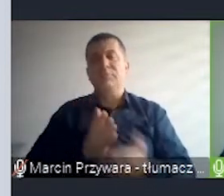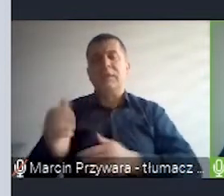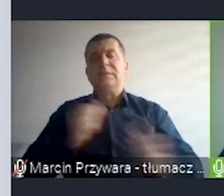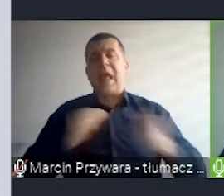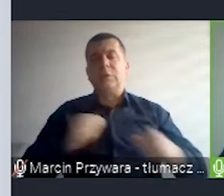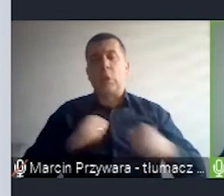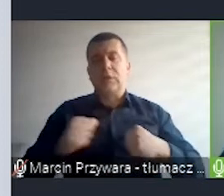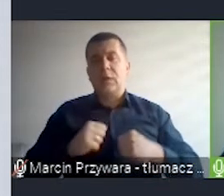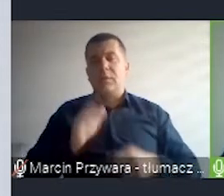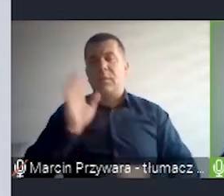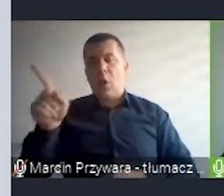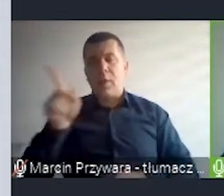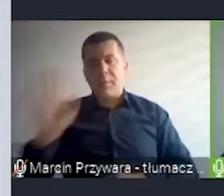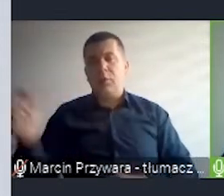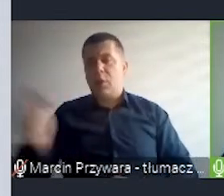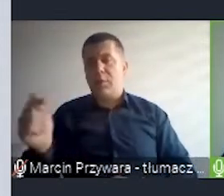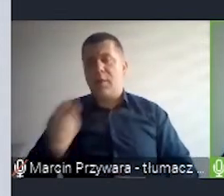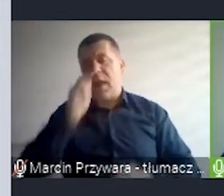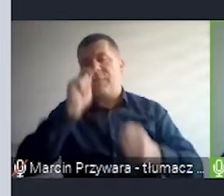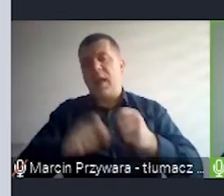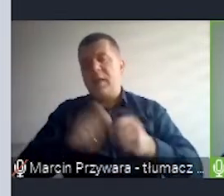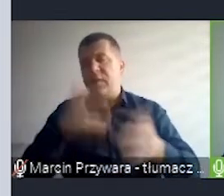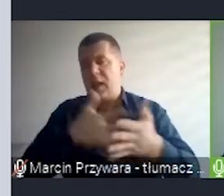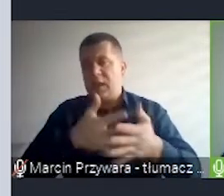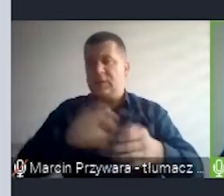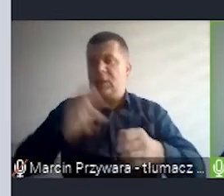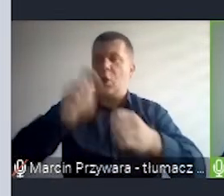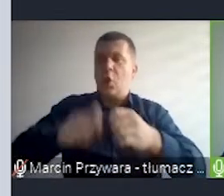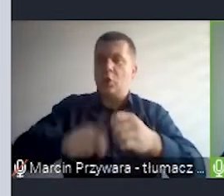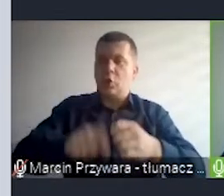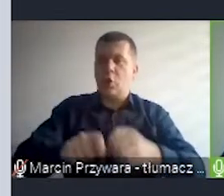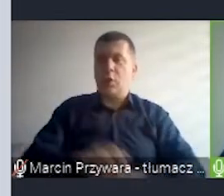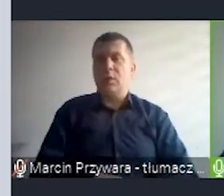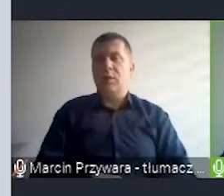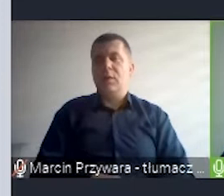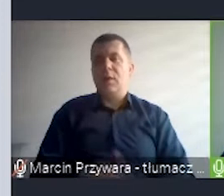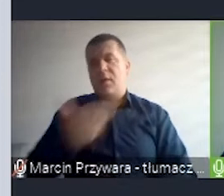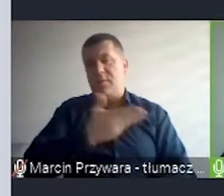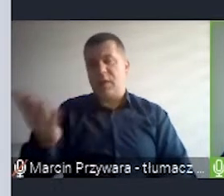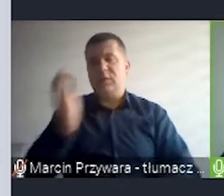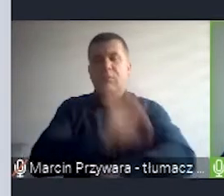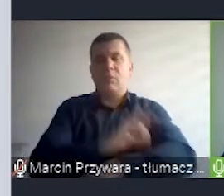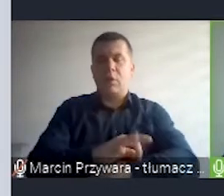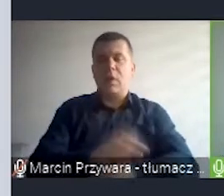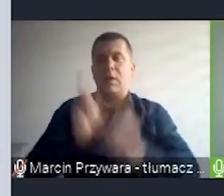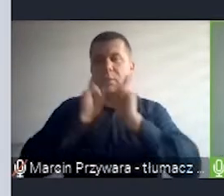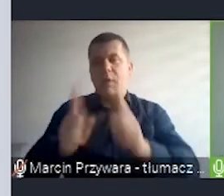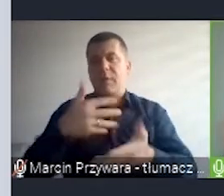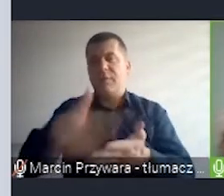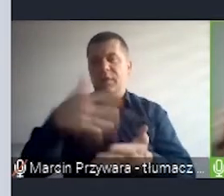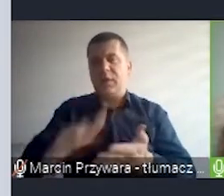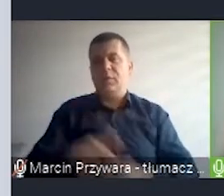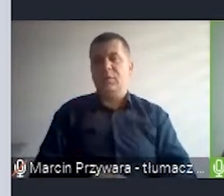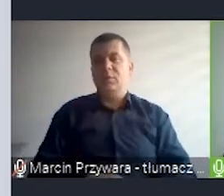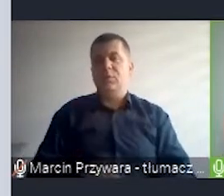zarządzającą zobligowana do weryfikacji i kontroli państwa projektu i prawidłowości wydatków.